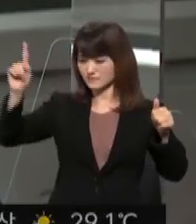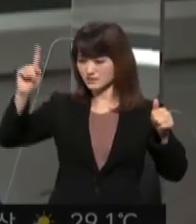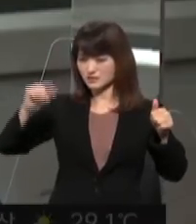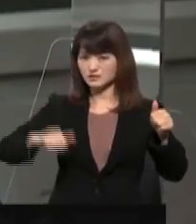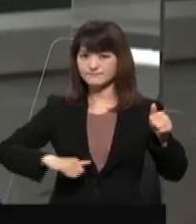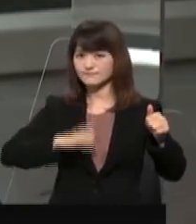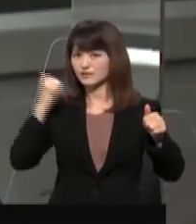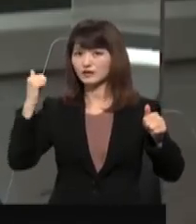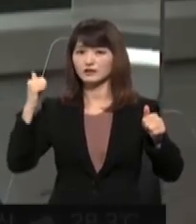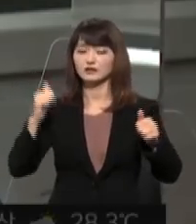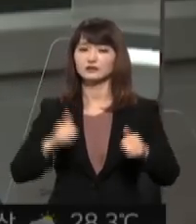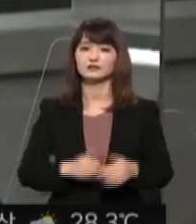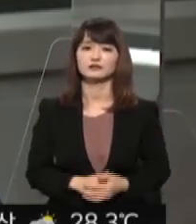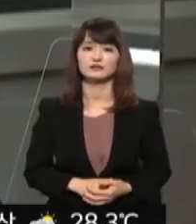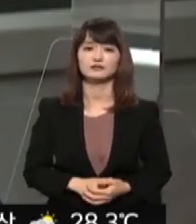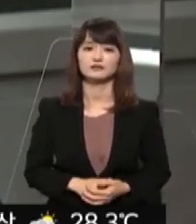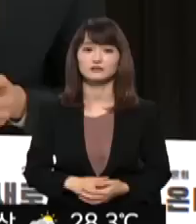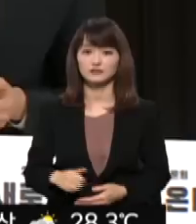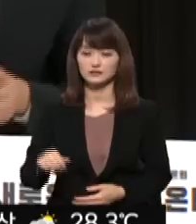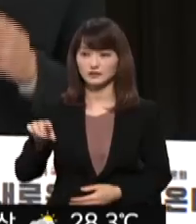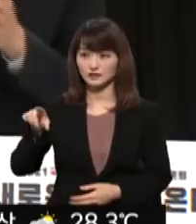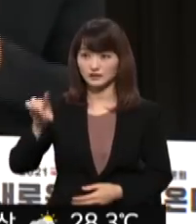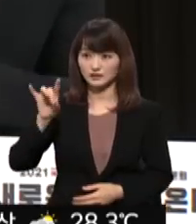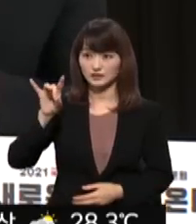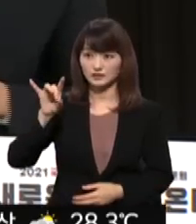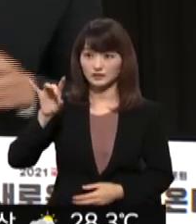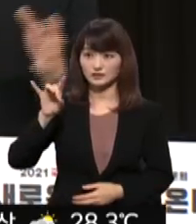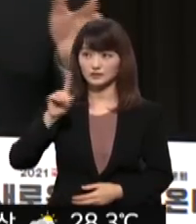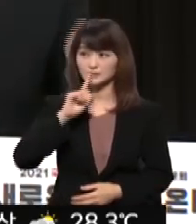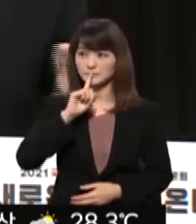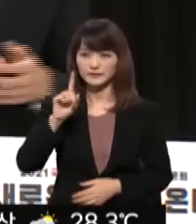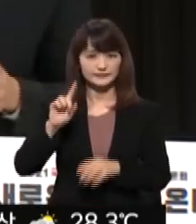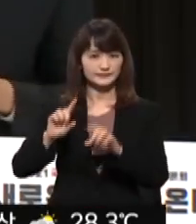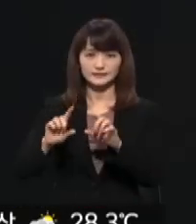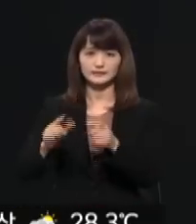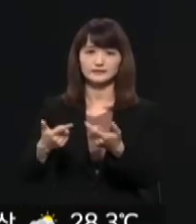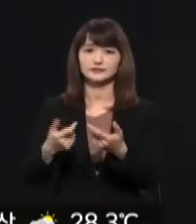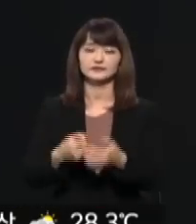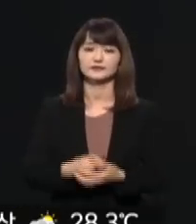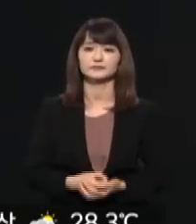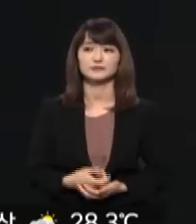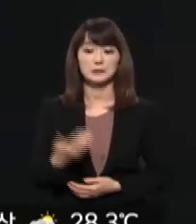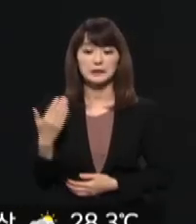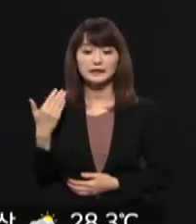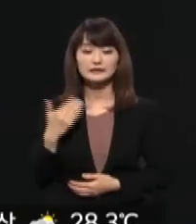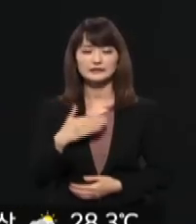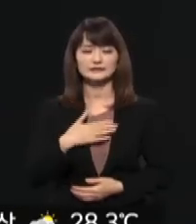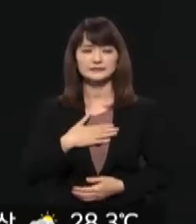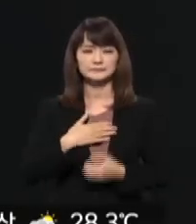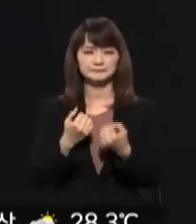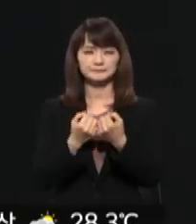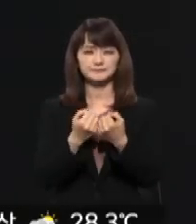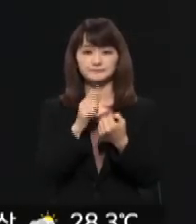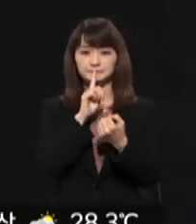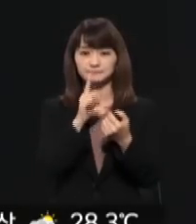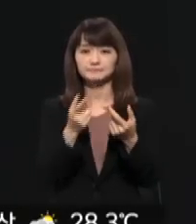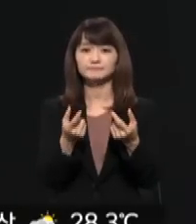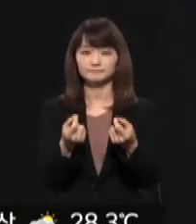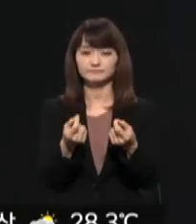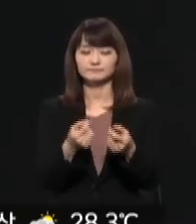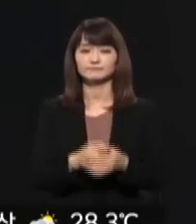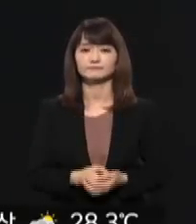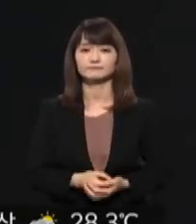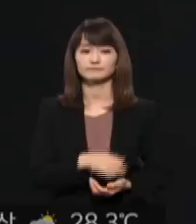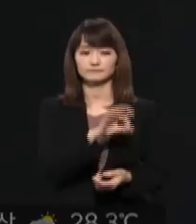나신 거 같은데 단지요 하나만 가지고 그런 거라고 저는 보지는 않아요 아까 감정 싸움이란 말씀을 드렸는데 지금